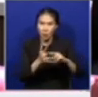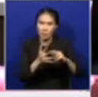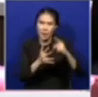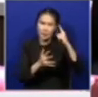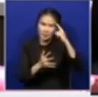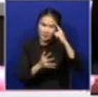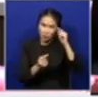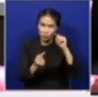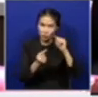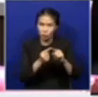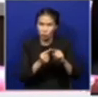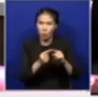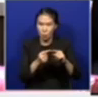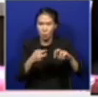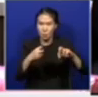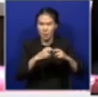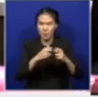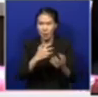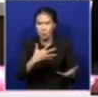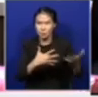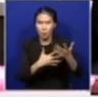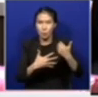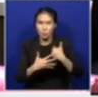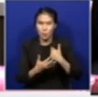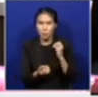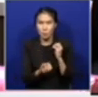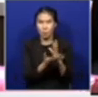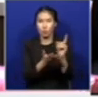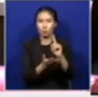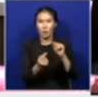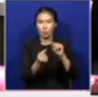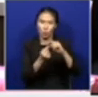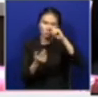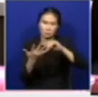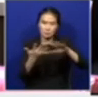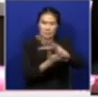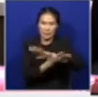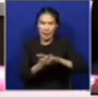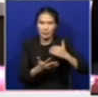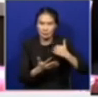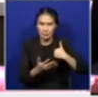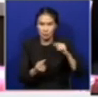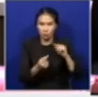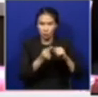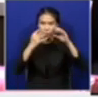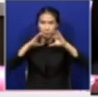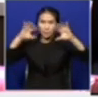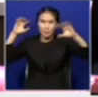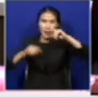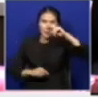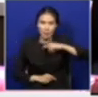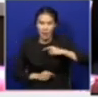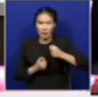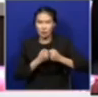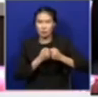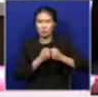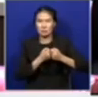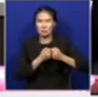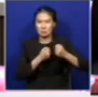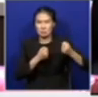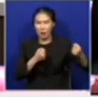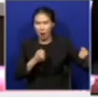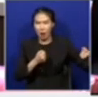ได้มีการบันทึกไว้ว่าความตกลง CPTPP จัดเป็นความตกลงการค้าที่มีกฎเกณฑ์พันธก